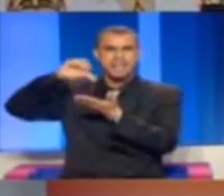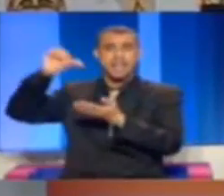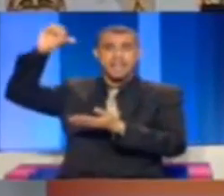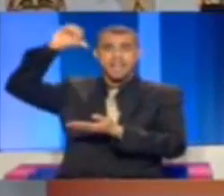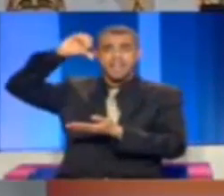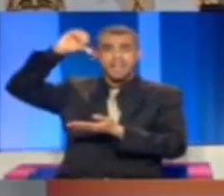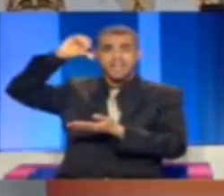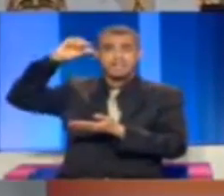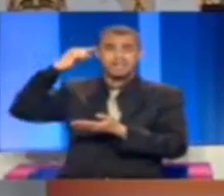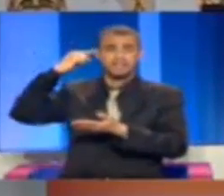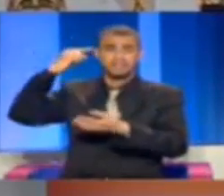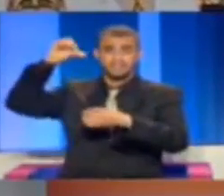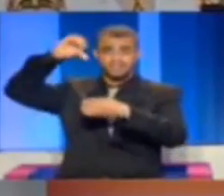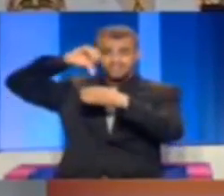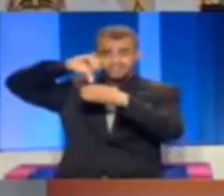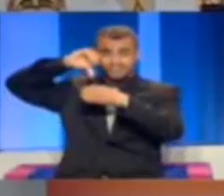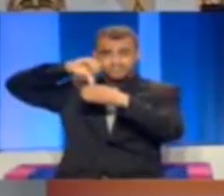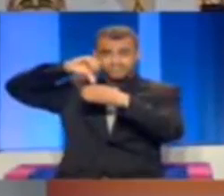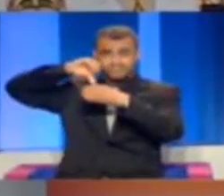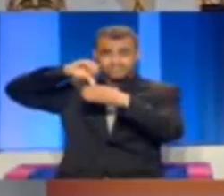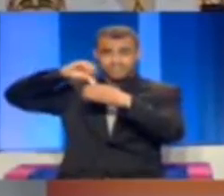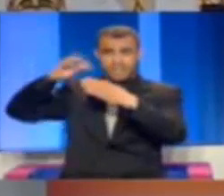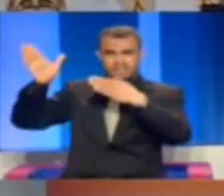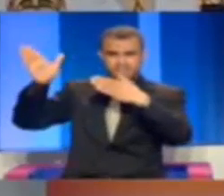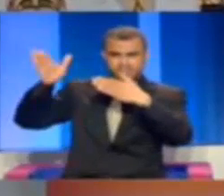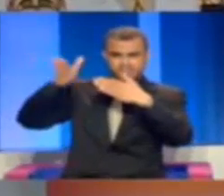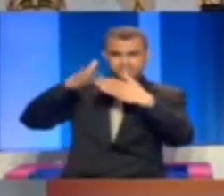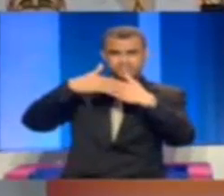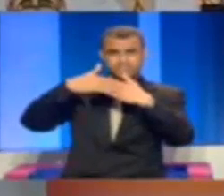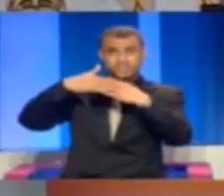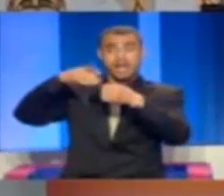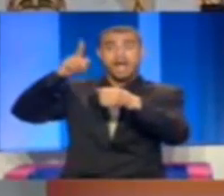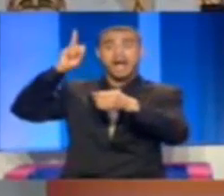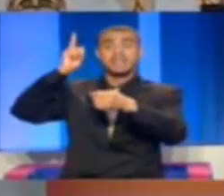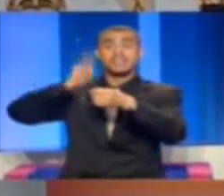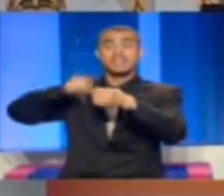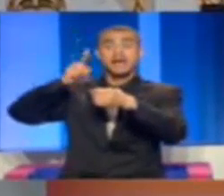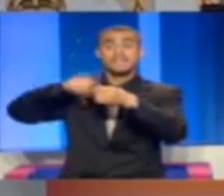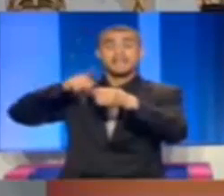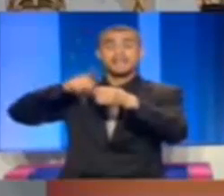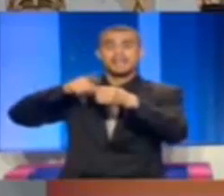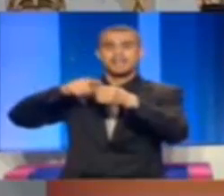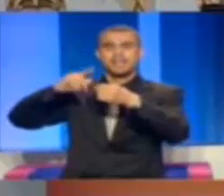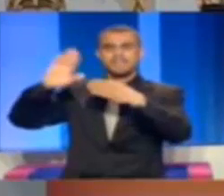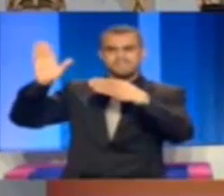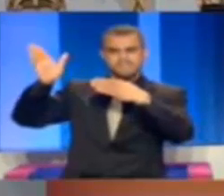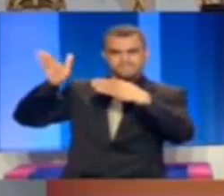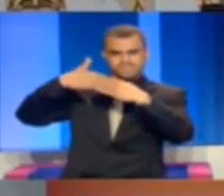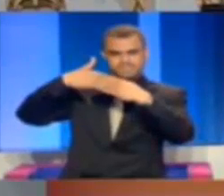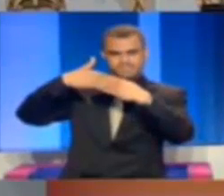لها سائل خلف الطبل وكان عنده واحد الضغط سلبي اللي جر داك الطبل ما بقاش يسمع.